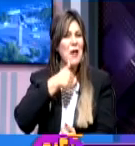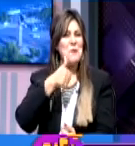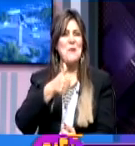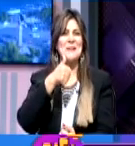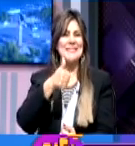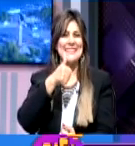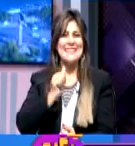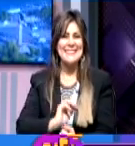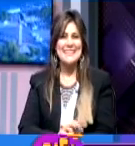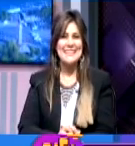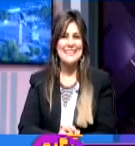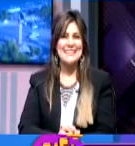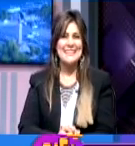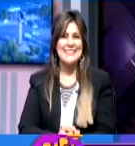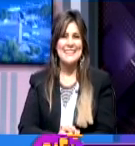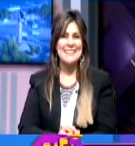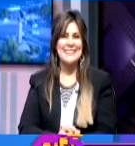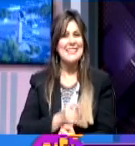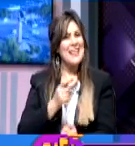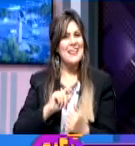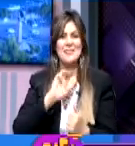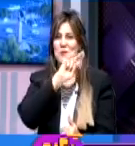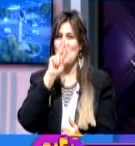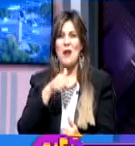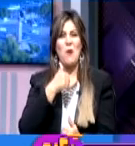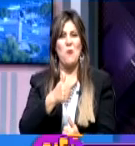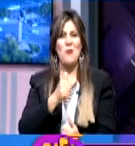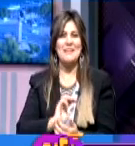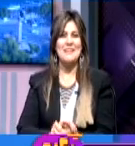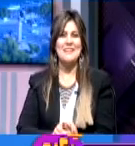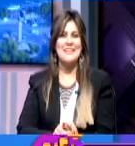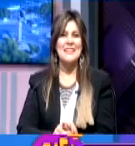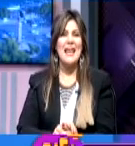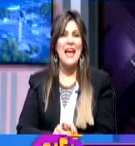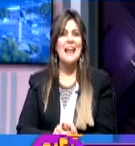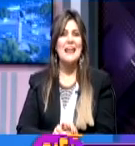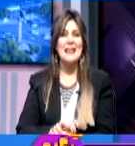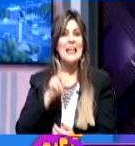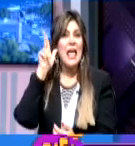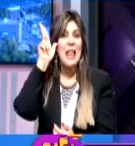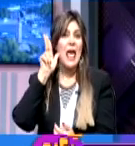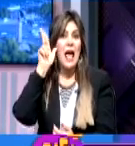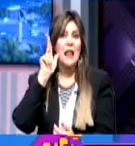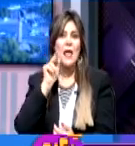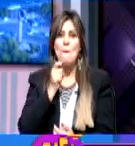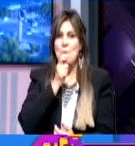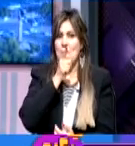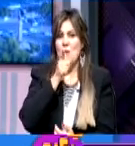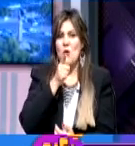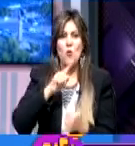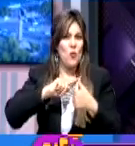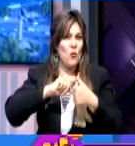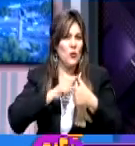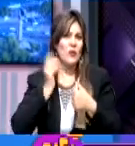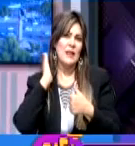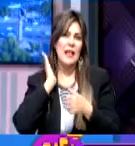جدا ان انت حضرتك سالت السؤال دون، ونادرا جدا لما الاعلام بيركز على البطاقه